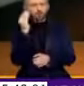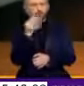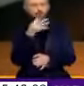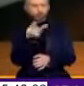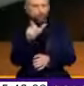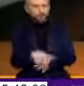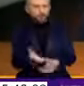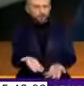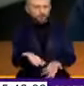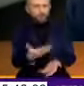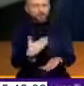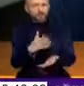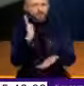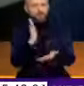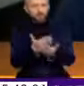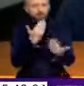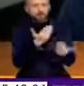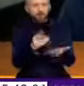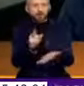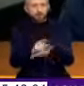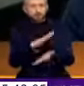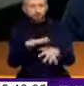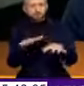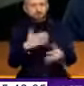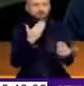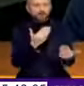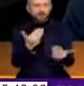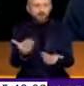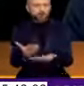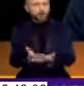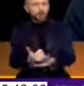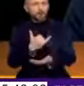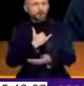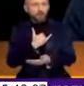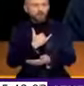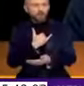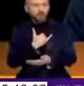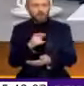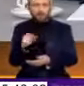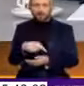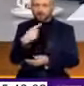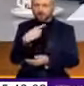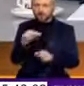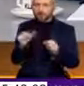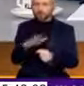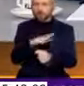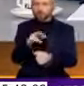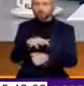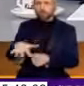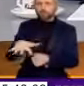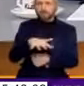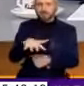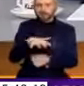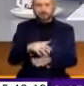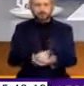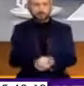громадянина. Так. Тобто прямі референдуми мали би бути, місцеві референдуми, місцеві ініціативи. В нас, і що... навіть ми казали про те, що можуть бути помасивні. Так? Тобто,